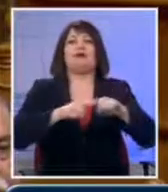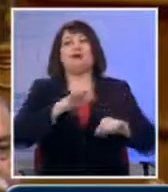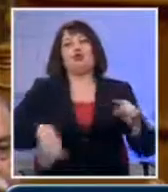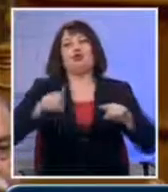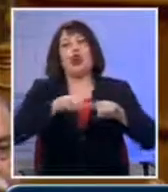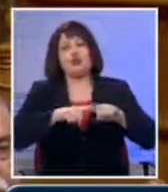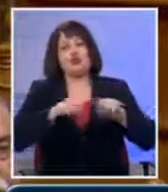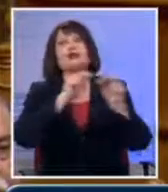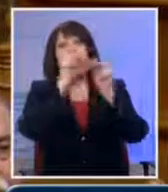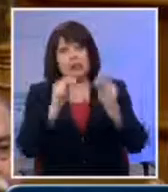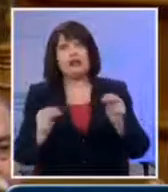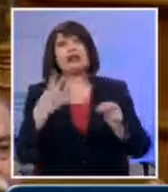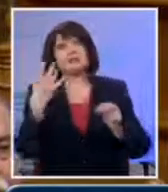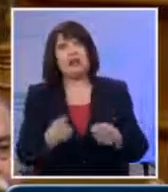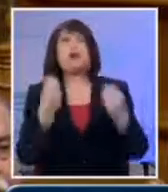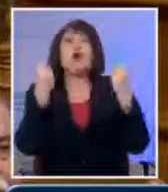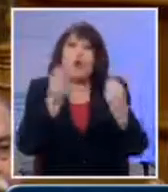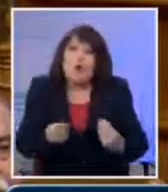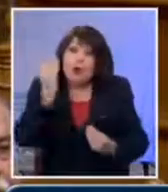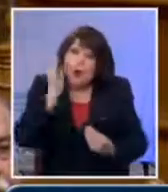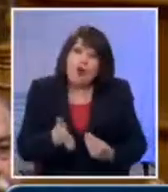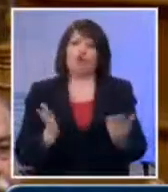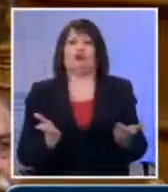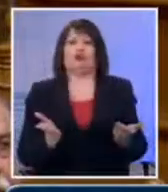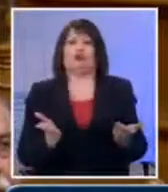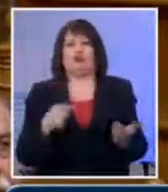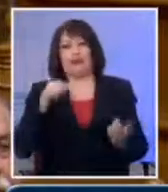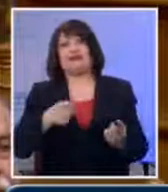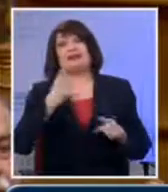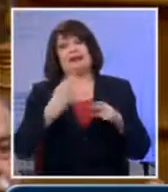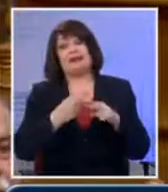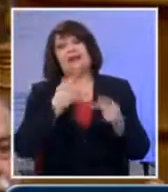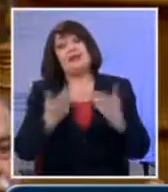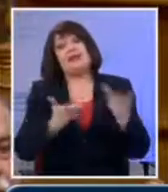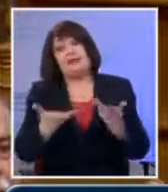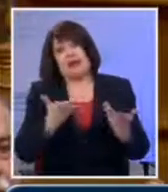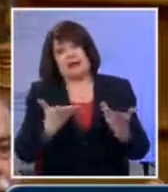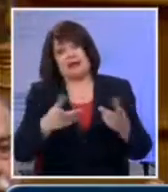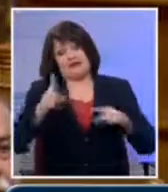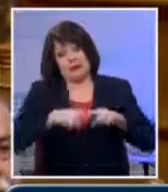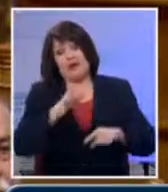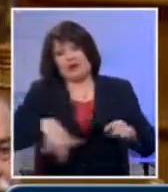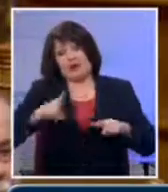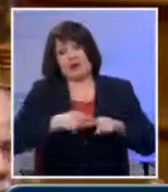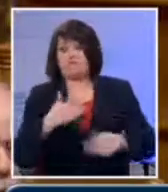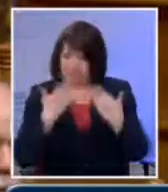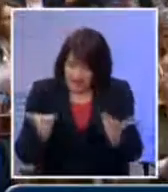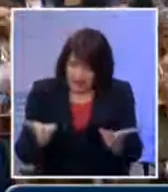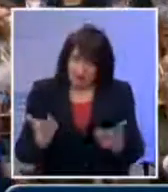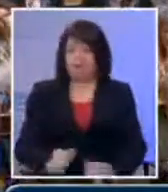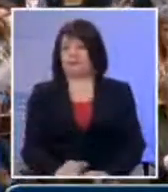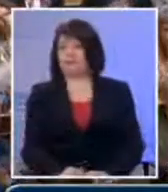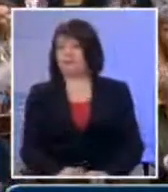λαού, προκειμένου να έχουμε το καλύτερο δυνατό αποτέλεσμα σε αυτή την κρίσιμη διαπραγμάτευση για τη χώρα και τον λαό. Σας ευχαριστώ.